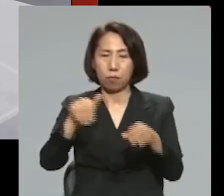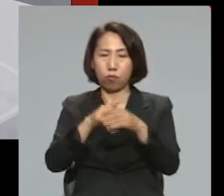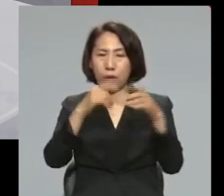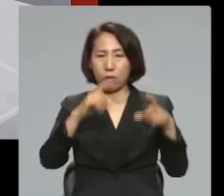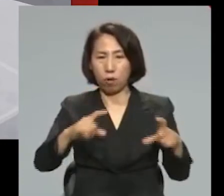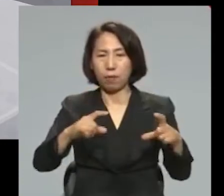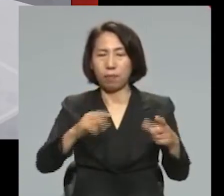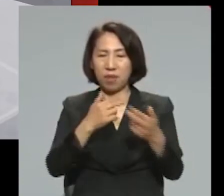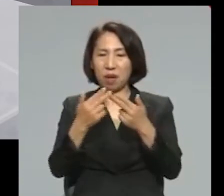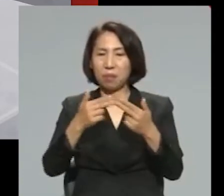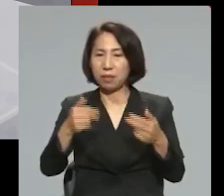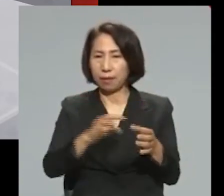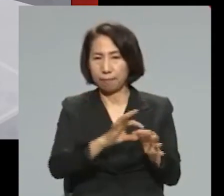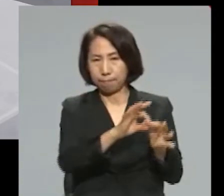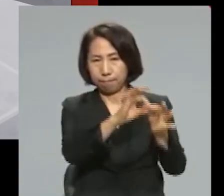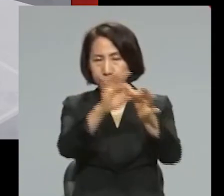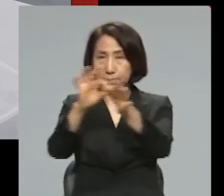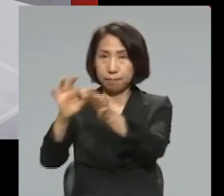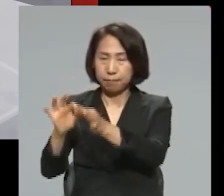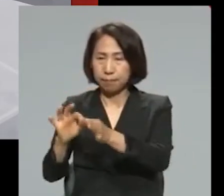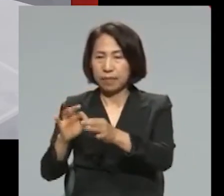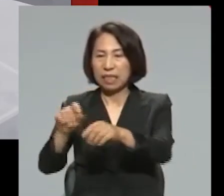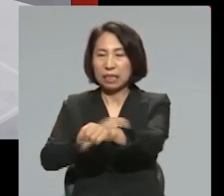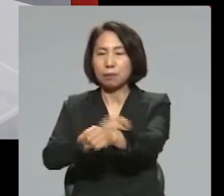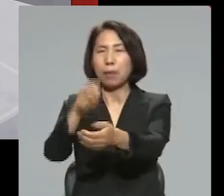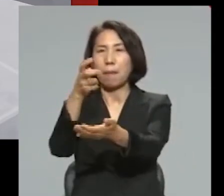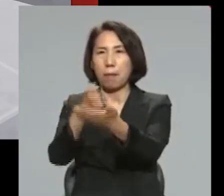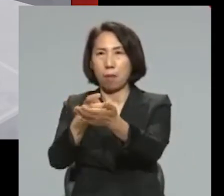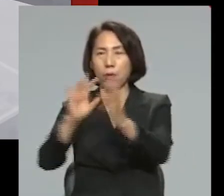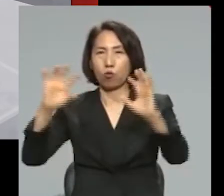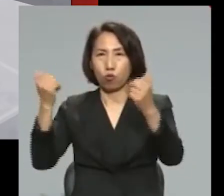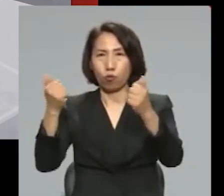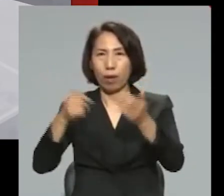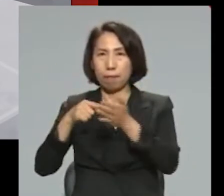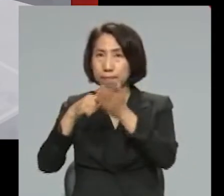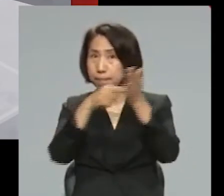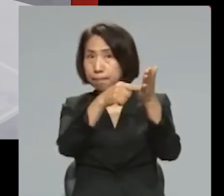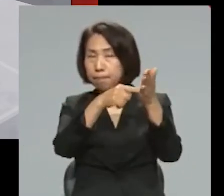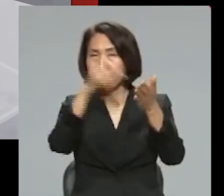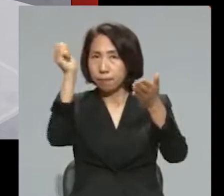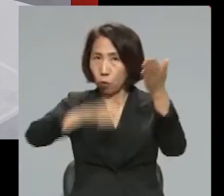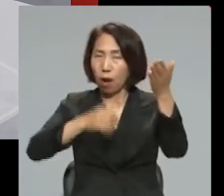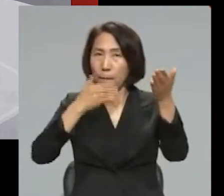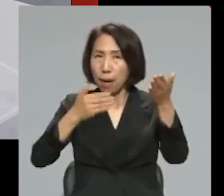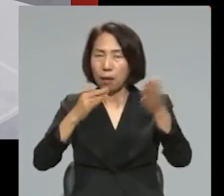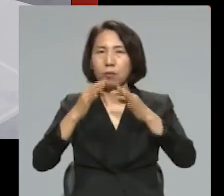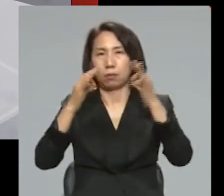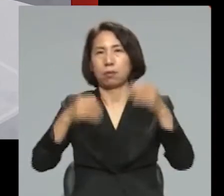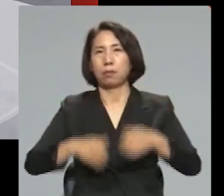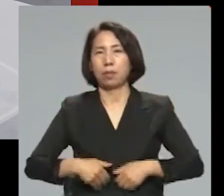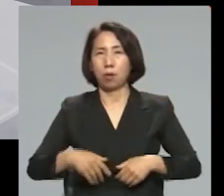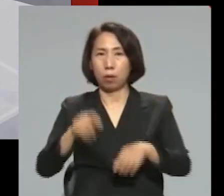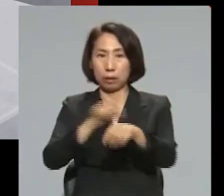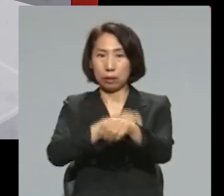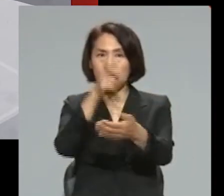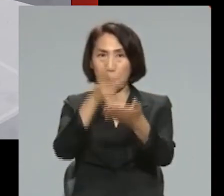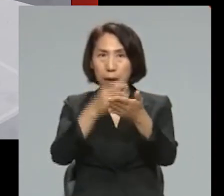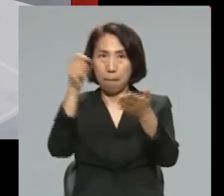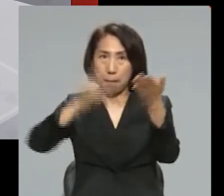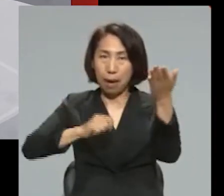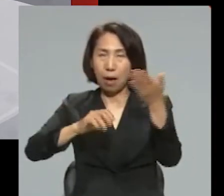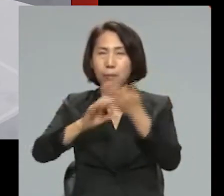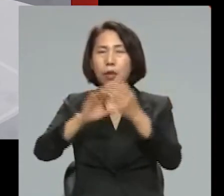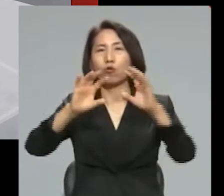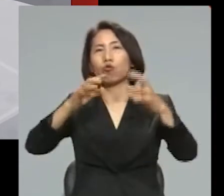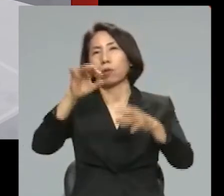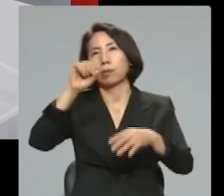가야문화권 특별법을 국회에 통과될 수 있도록 모든 노력을 다해야 할 것입니다. 특별법이 통과되면 국비를